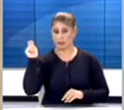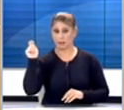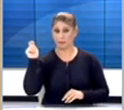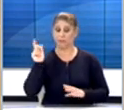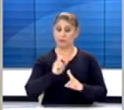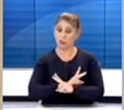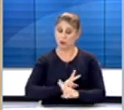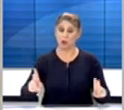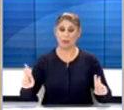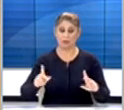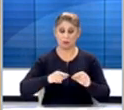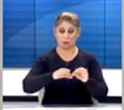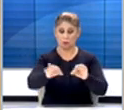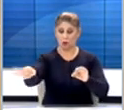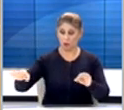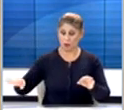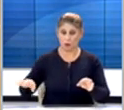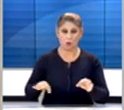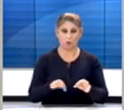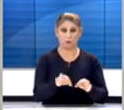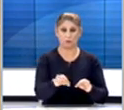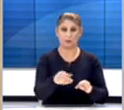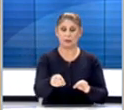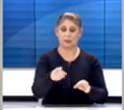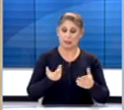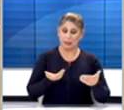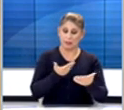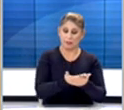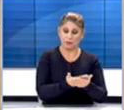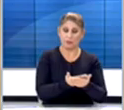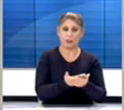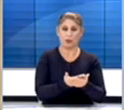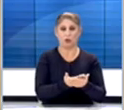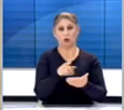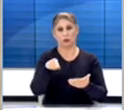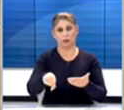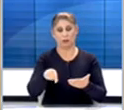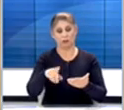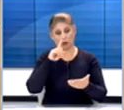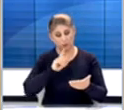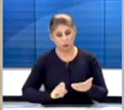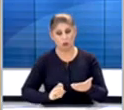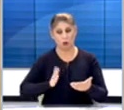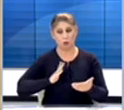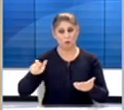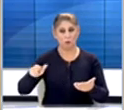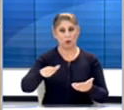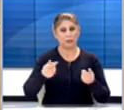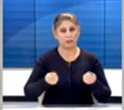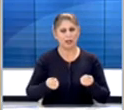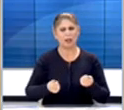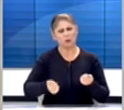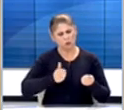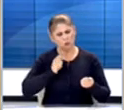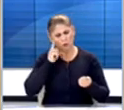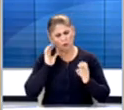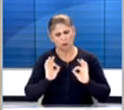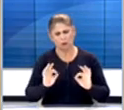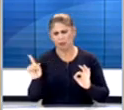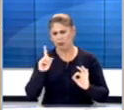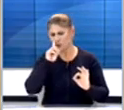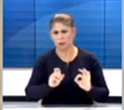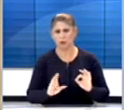τους καθαρισμούς των οικοπαίδων και τη δήλωση στη σχετική πλατφόρμα της υποχρέωσης του πολίτη να πράξει το αυτονόητο. Δεν θα πρέπει να είναι